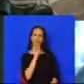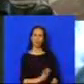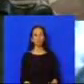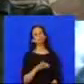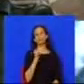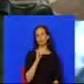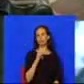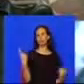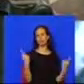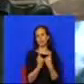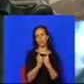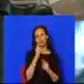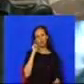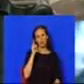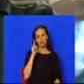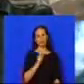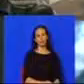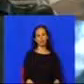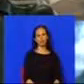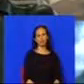כן, נתקלתי, אבל...